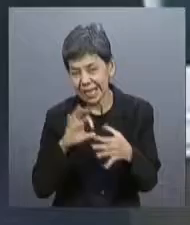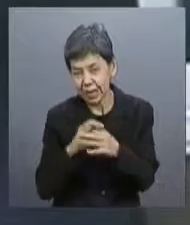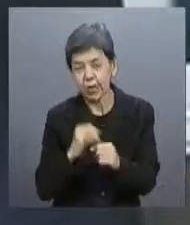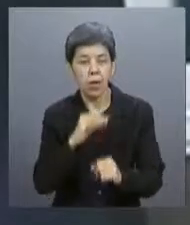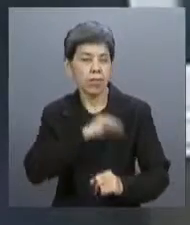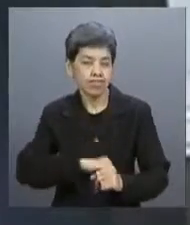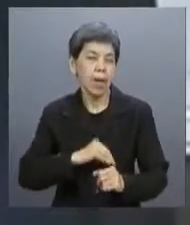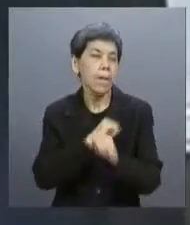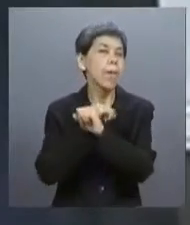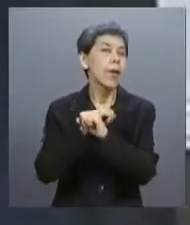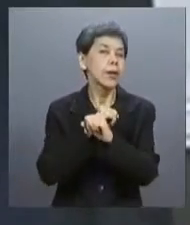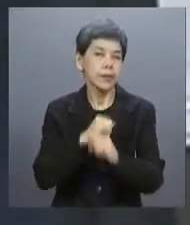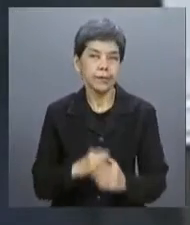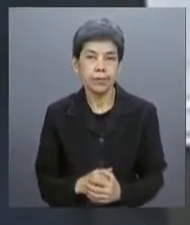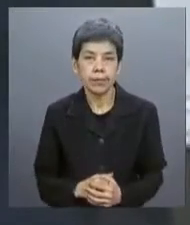ริตครับ